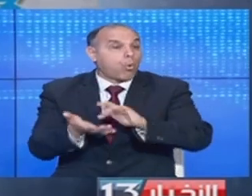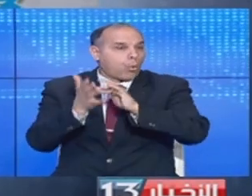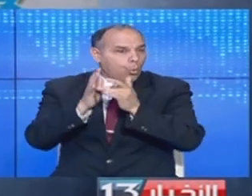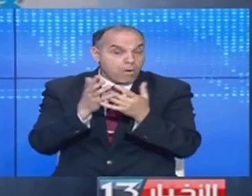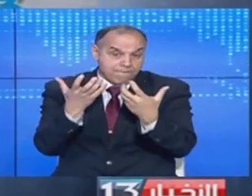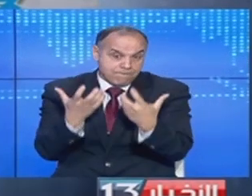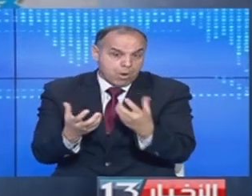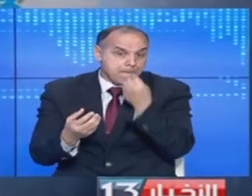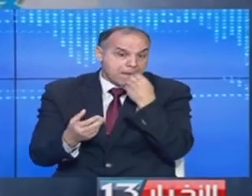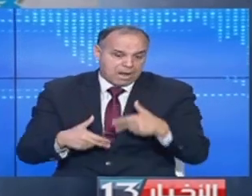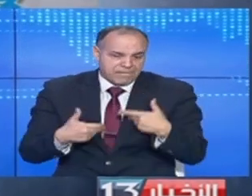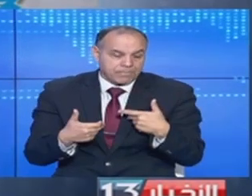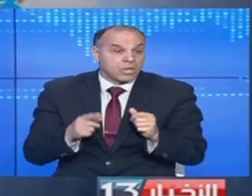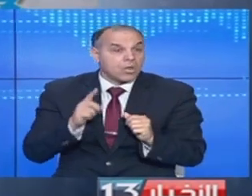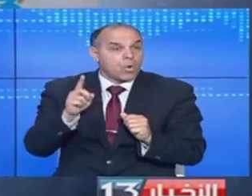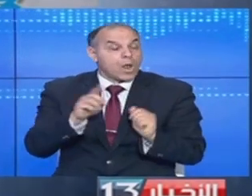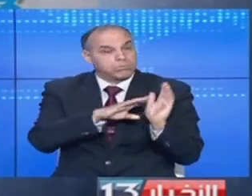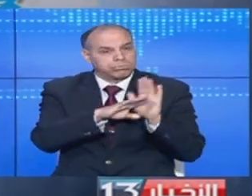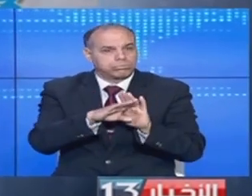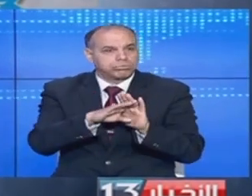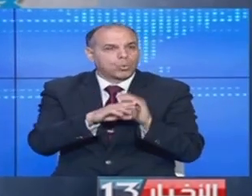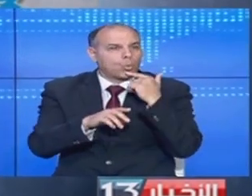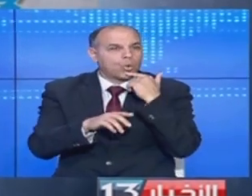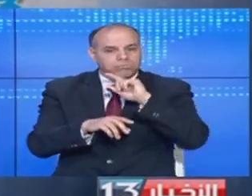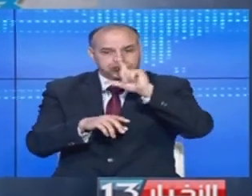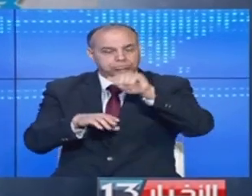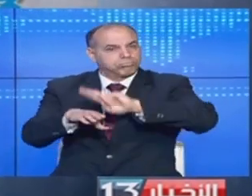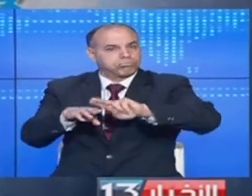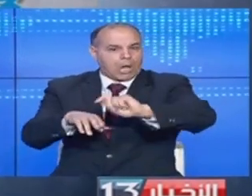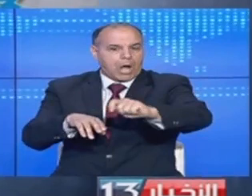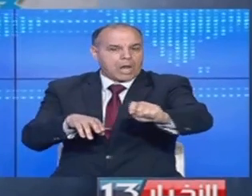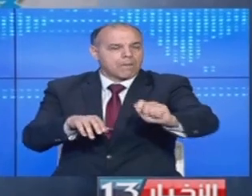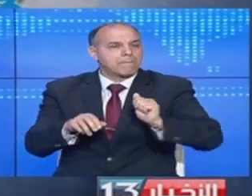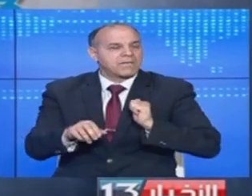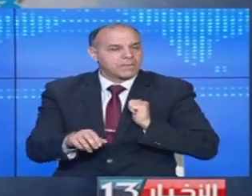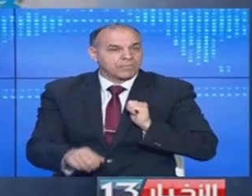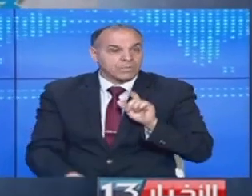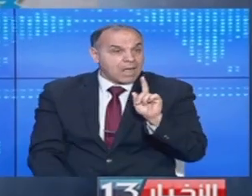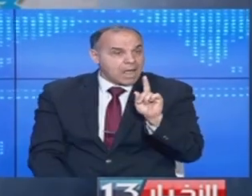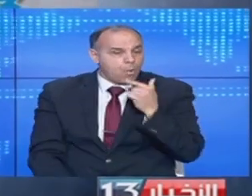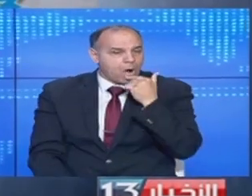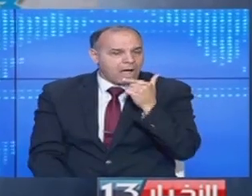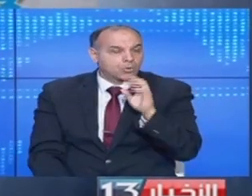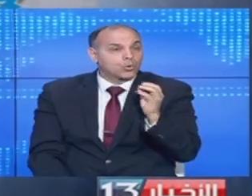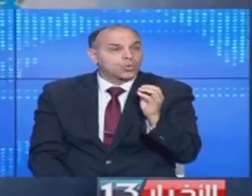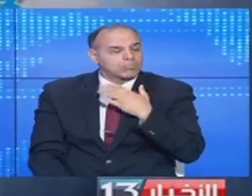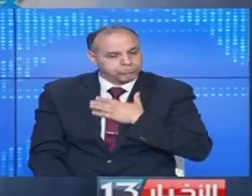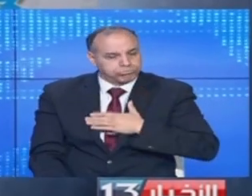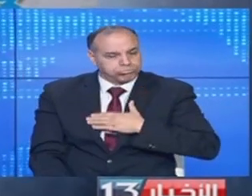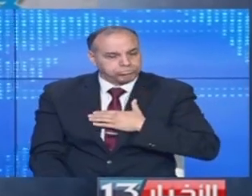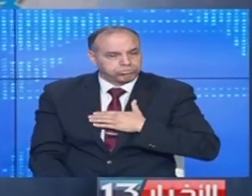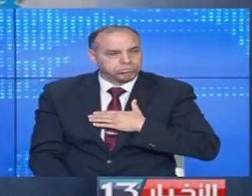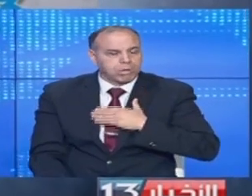الحاجيات الاساسيه والحرص على ضمان اجور العاملين في القطاع الخاص واعرب ايضا عن ارتياحه